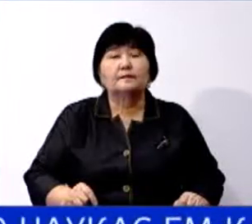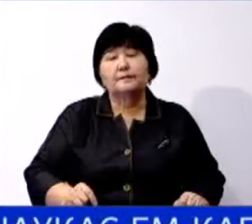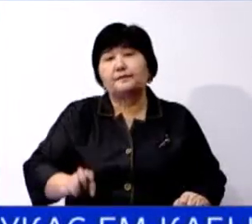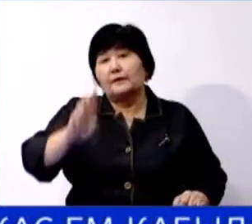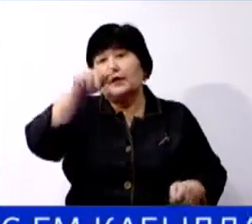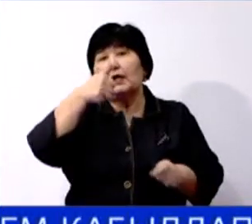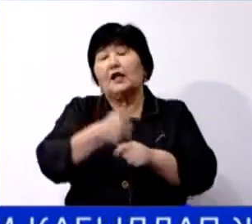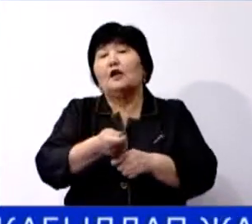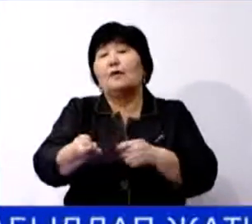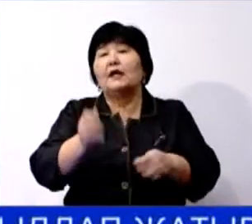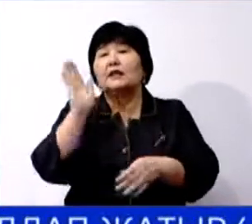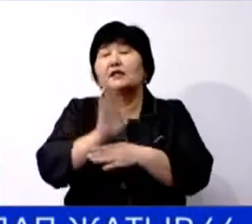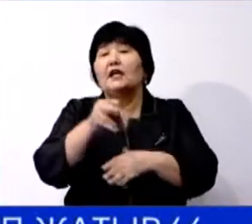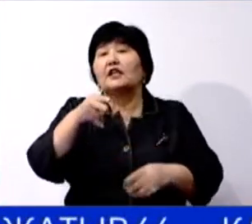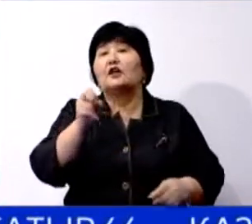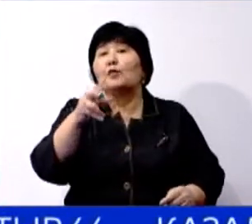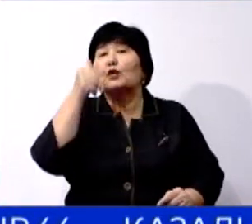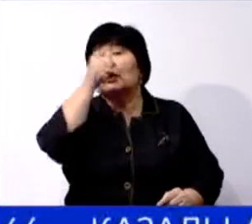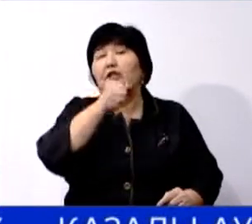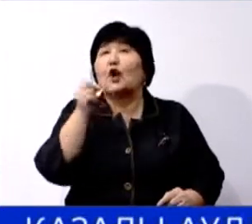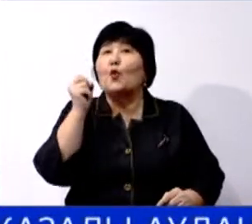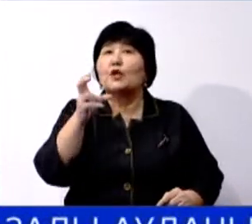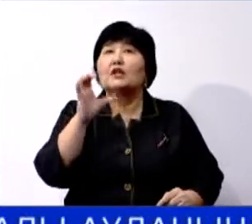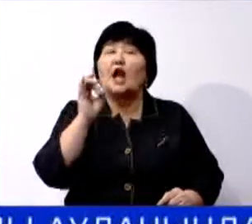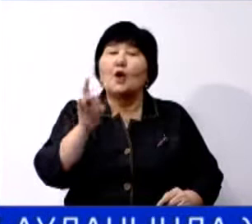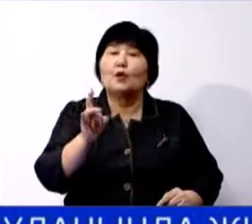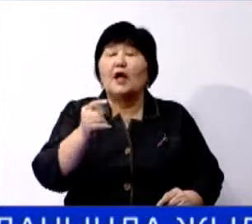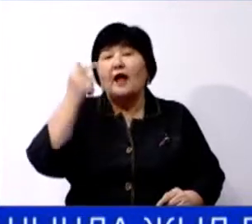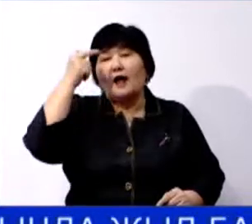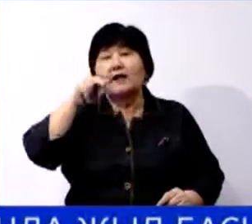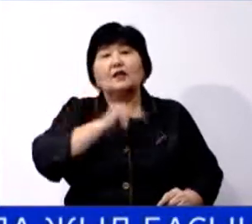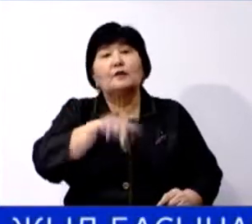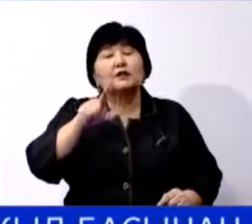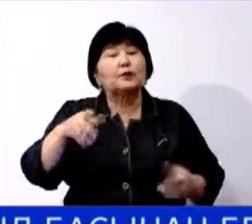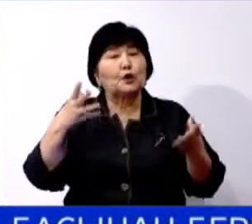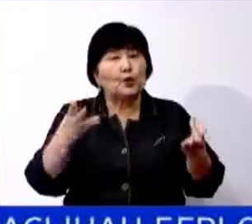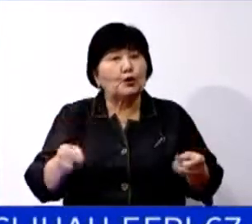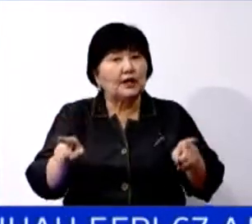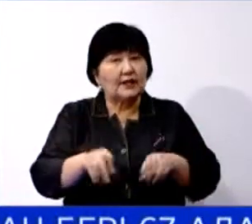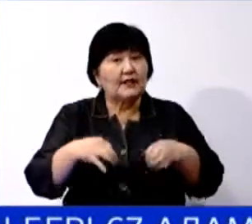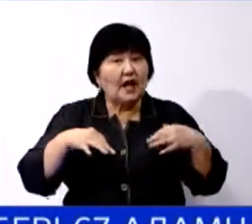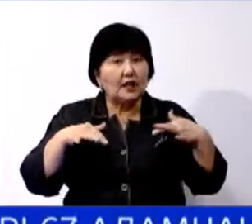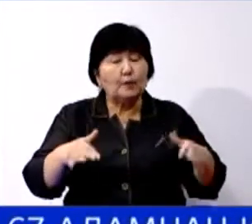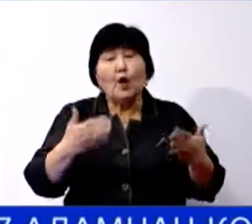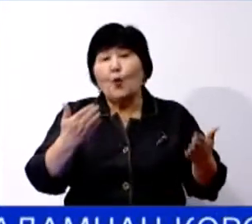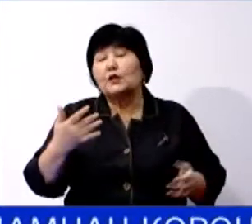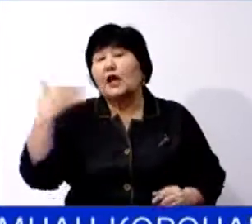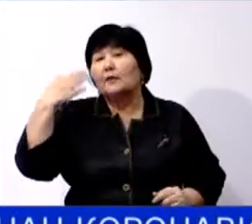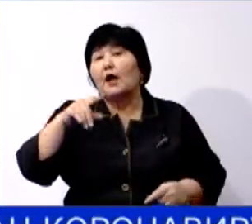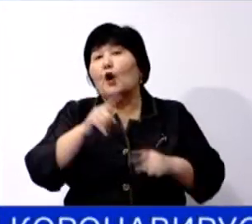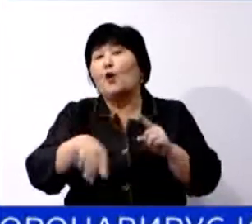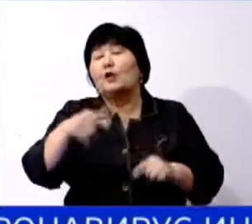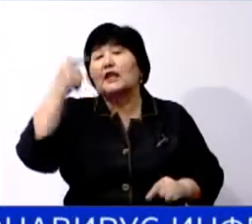Елбасы жарлығымен 2012 жылдан бері 12 сәуір ғылым қызметкерлерінің күні ретінде аталып өтеді. Ондағы мақсат